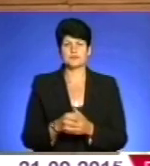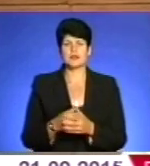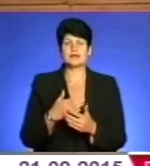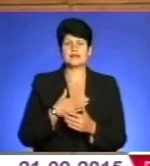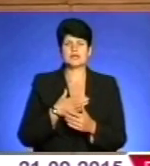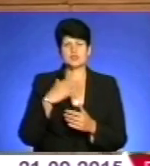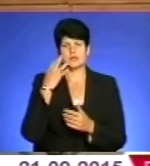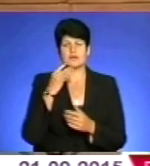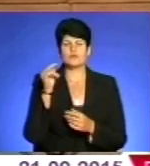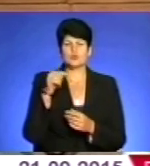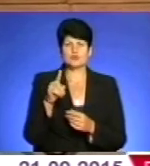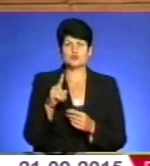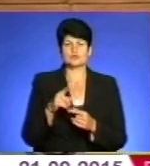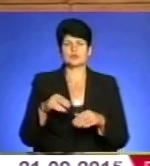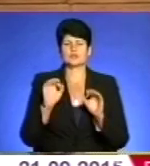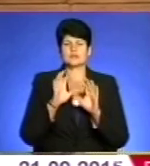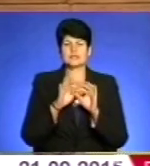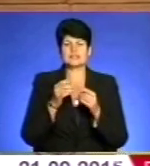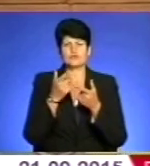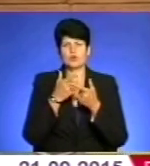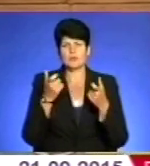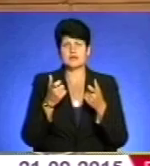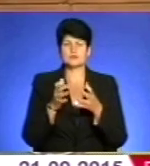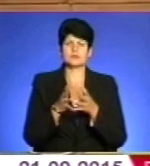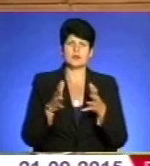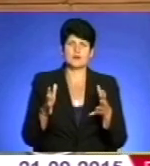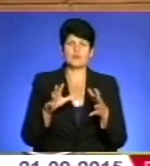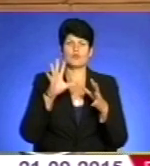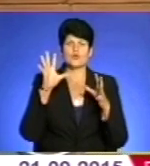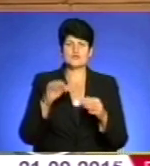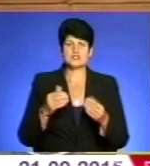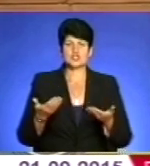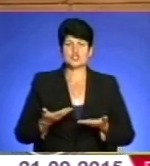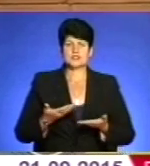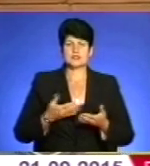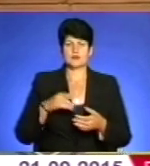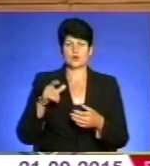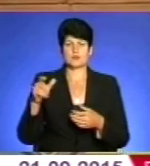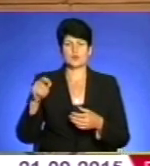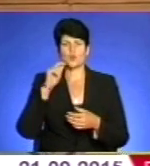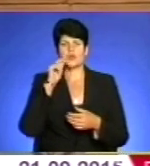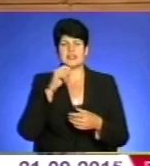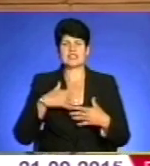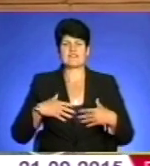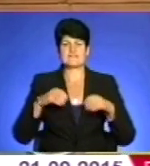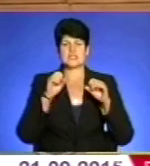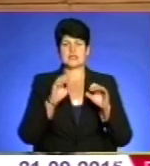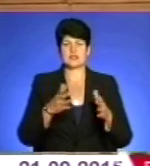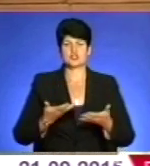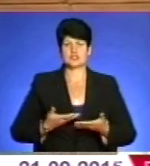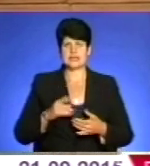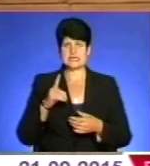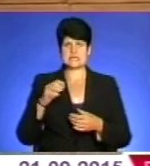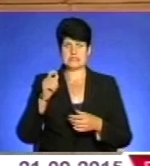в такий спосіб донести інформацію максимально про всіх жителів, громадян України, які віддали життя за Україну.